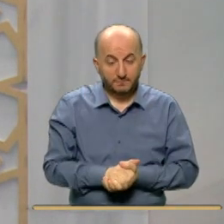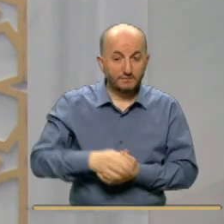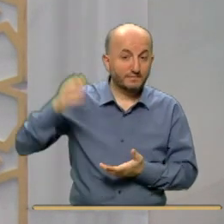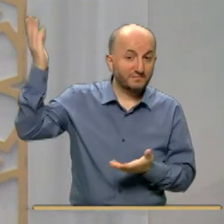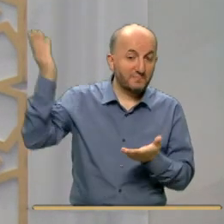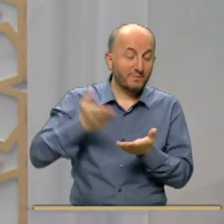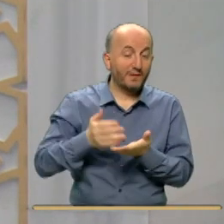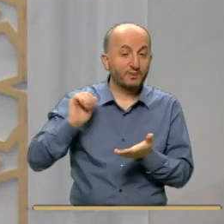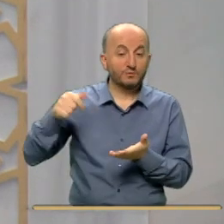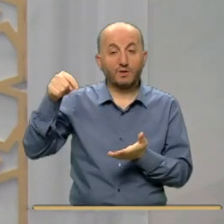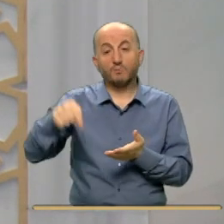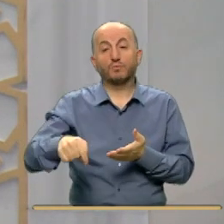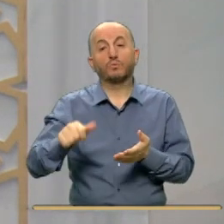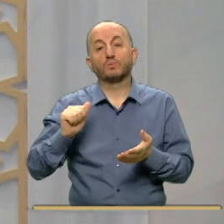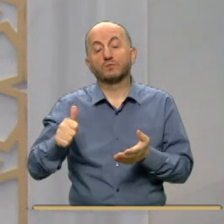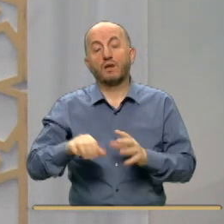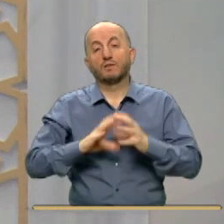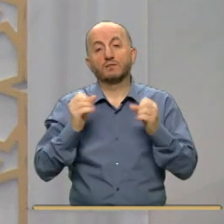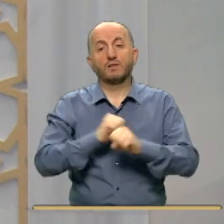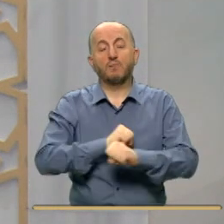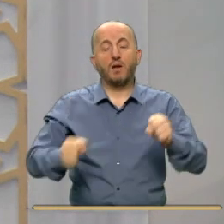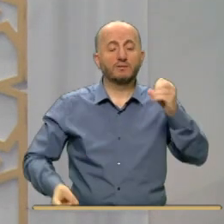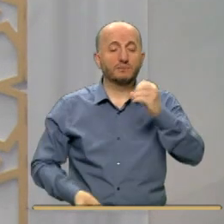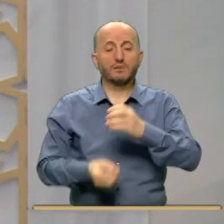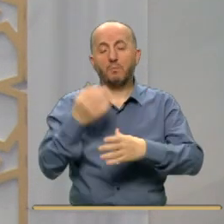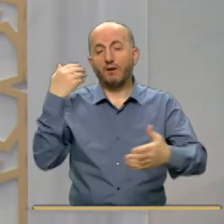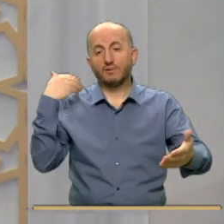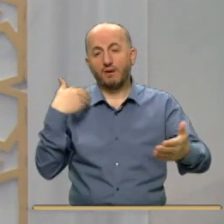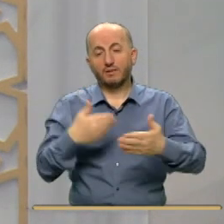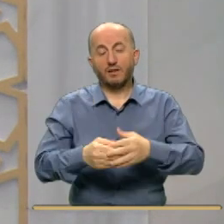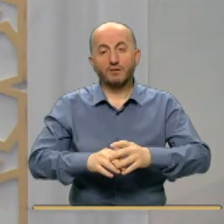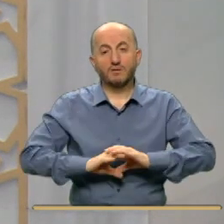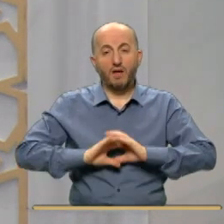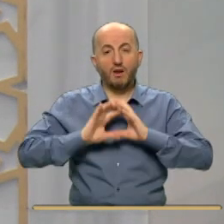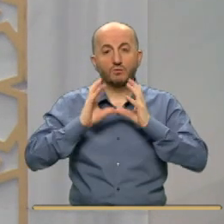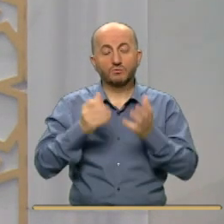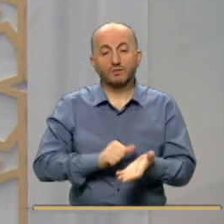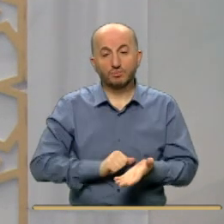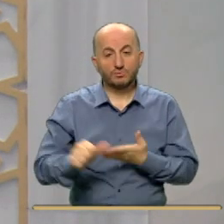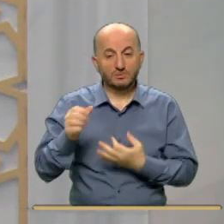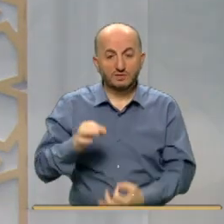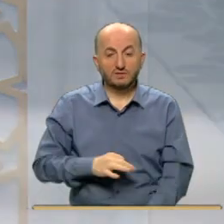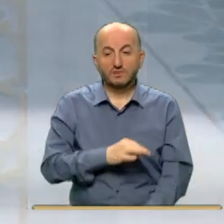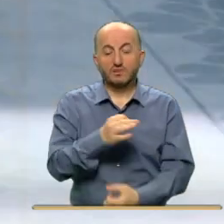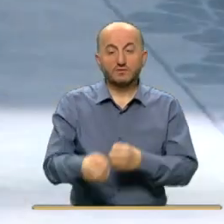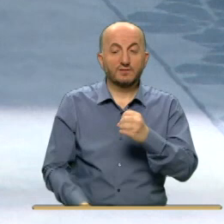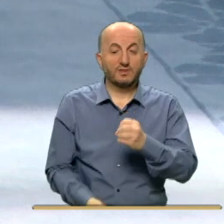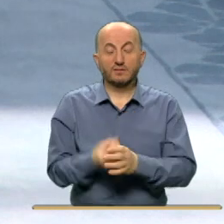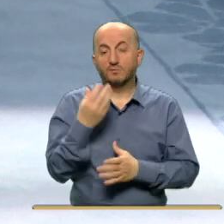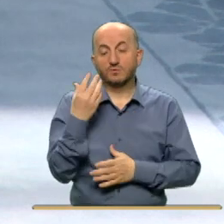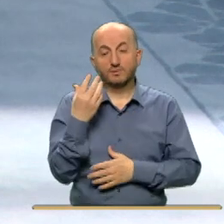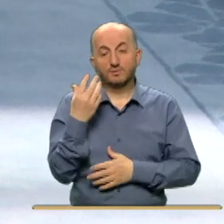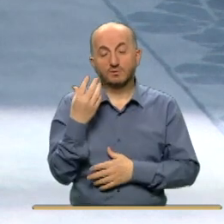indiği günden bugüne, bugünden kıyamet sabahına kadar yeryüzündeki bütün insanlığı yaratılmış olma